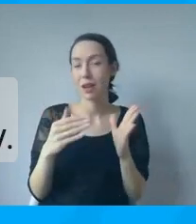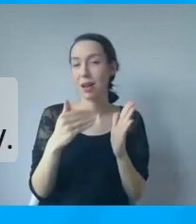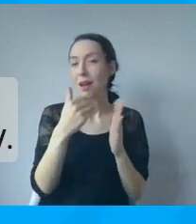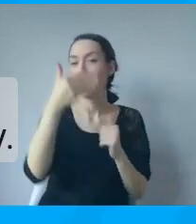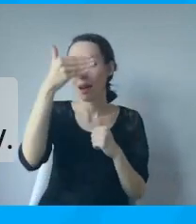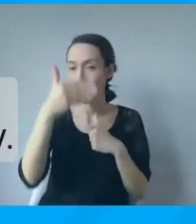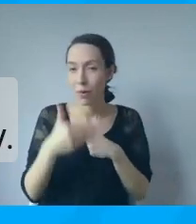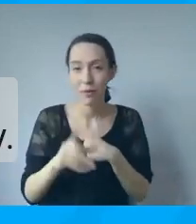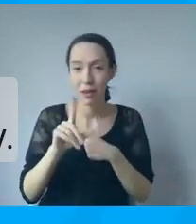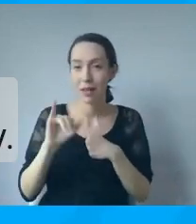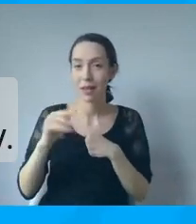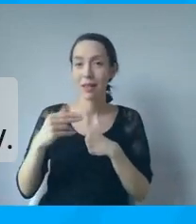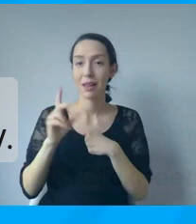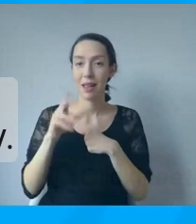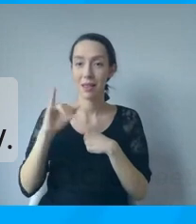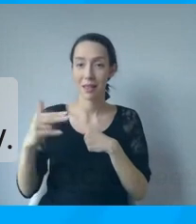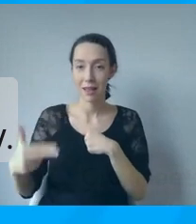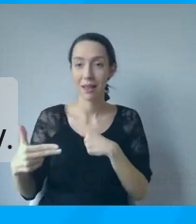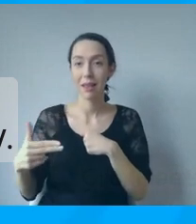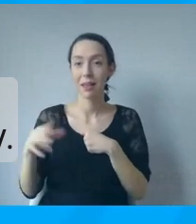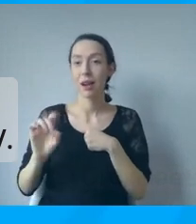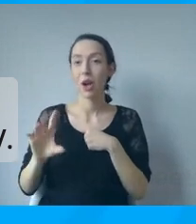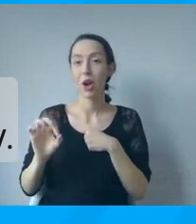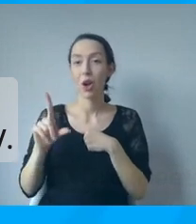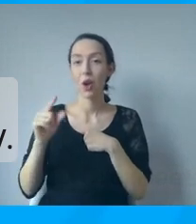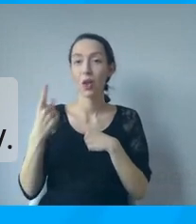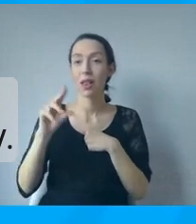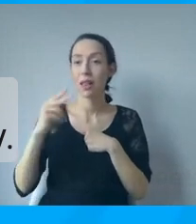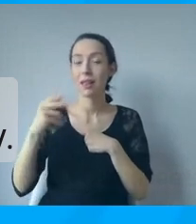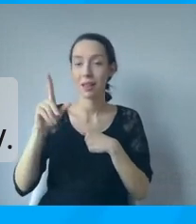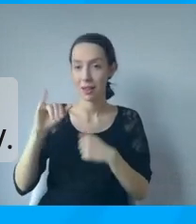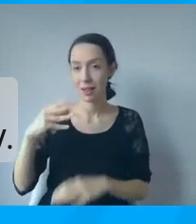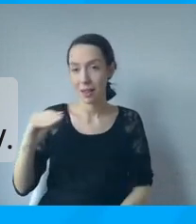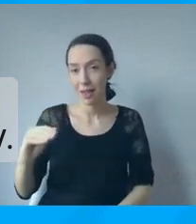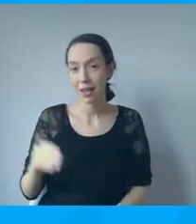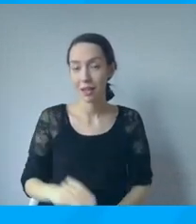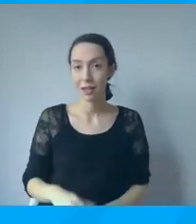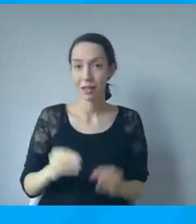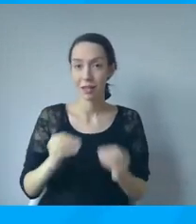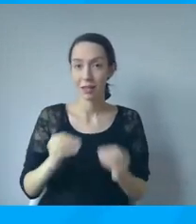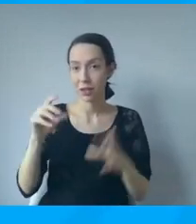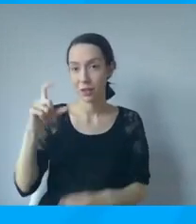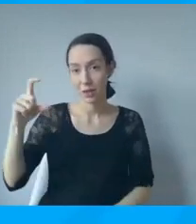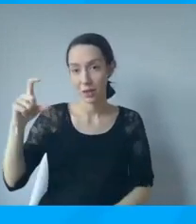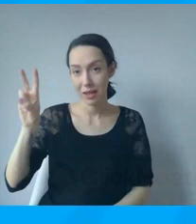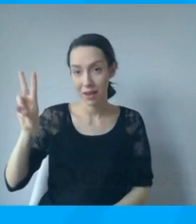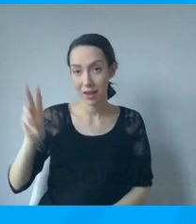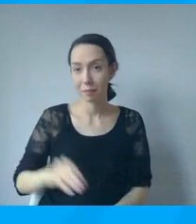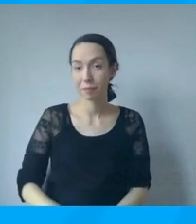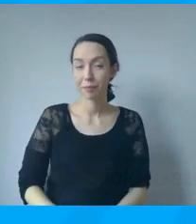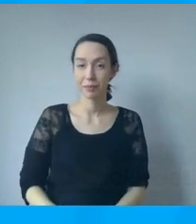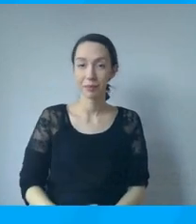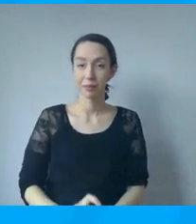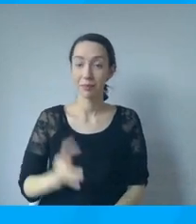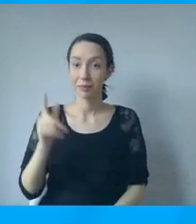w tworzeniu profilu na Golden Line, czy tak naprawdę w tworzeniu CV. O, jeszcze Wam mogę pokazać